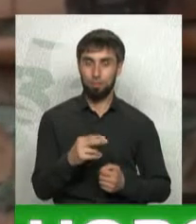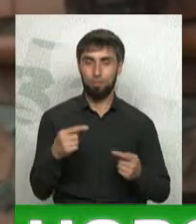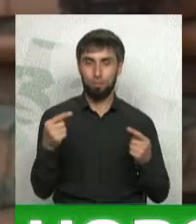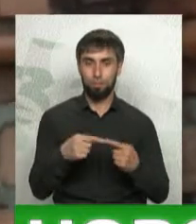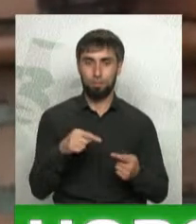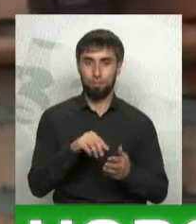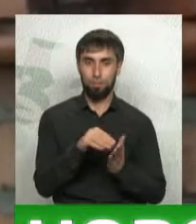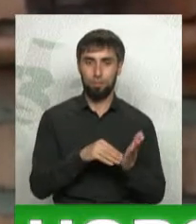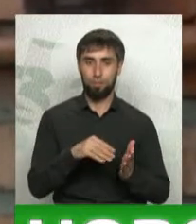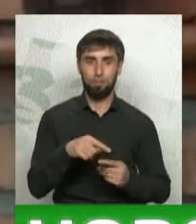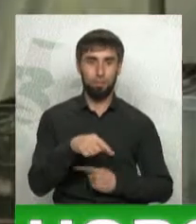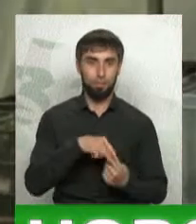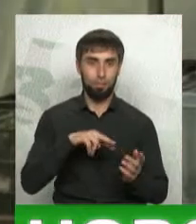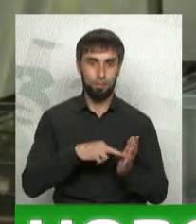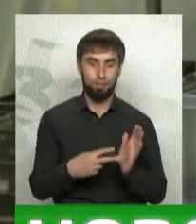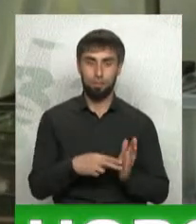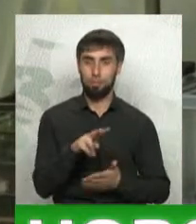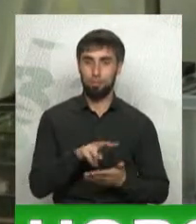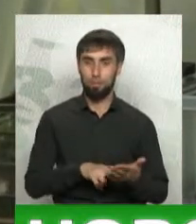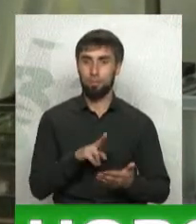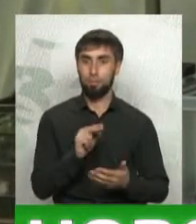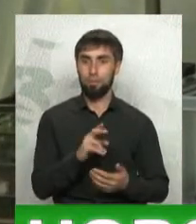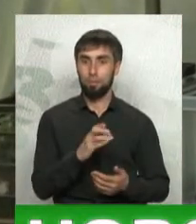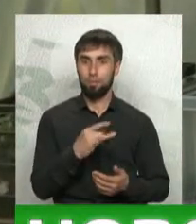четко составленный бизнес-план. Регистрация как